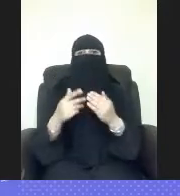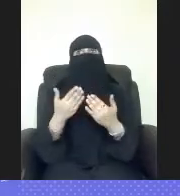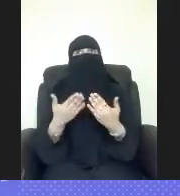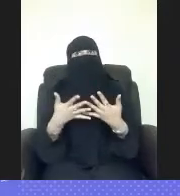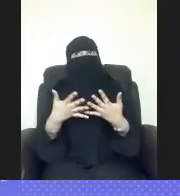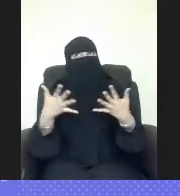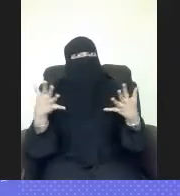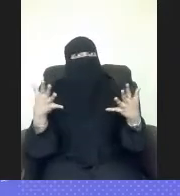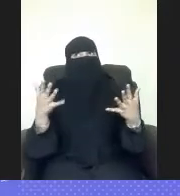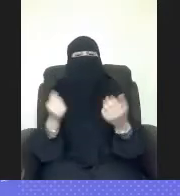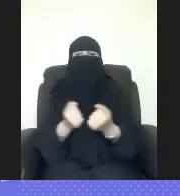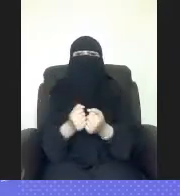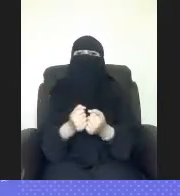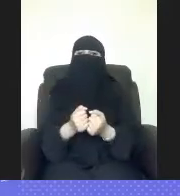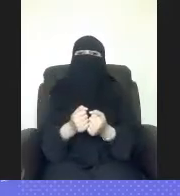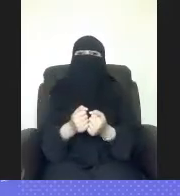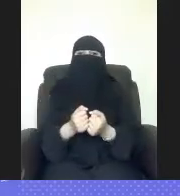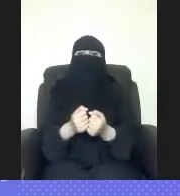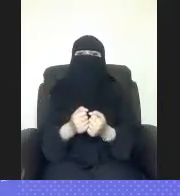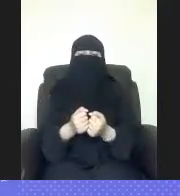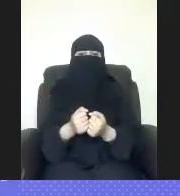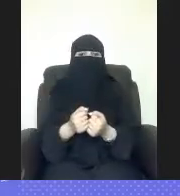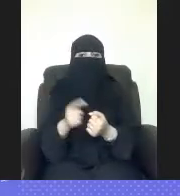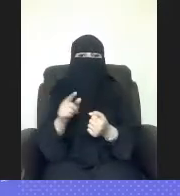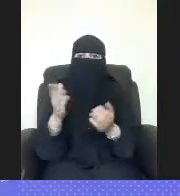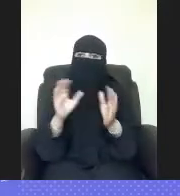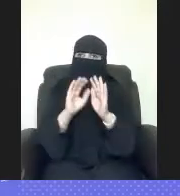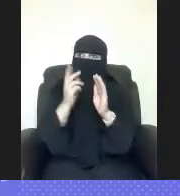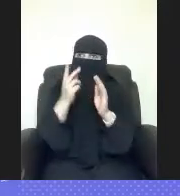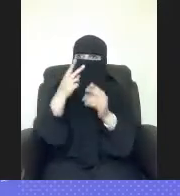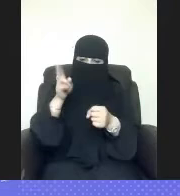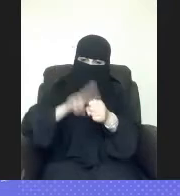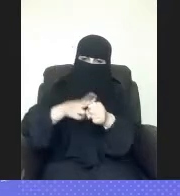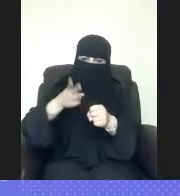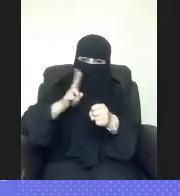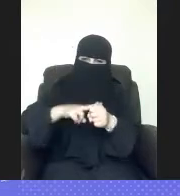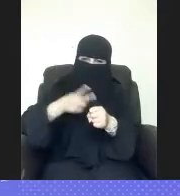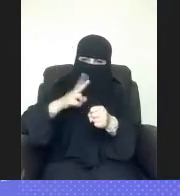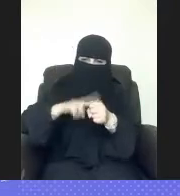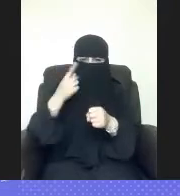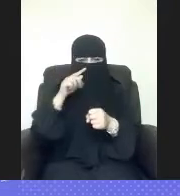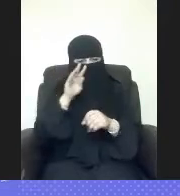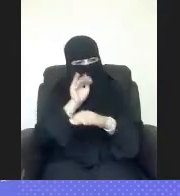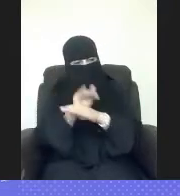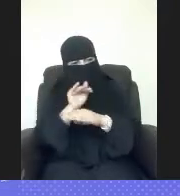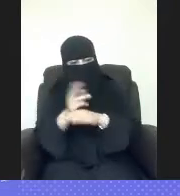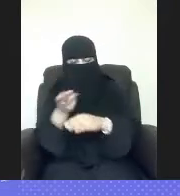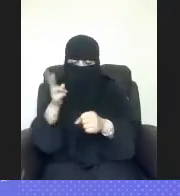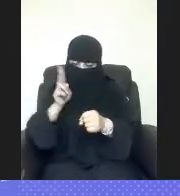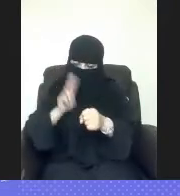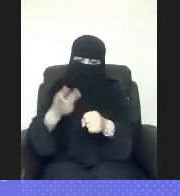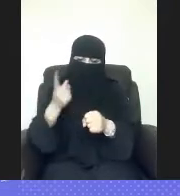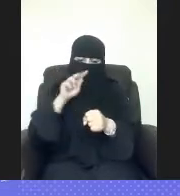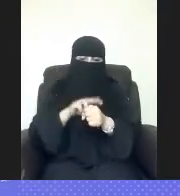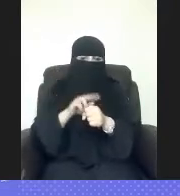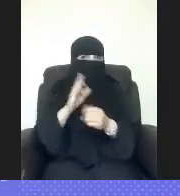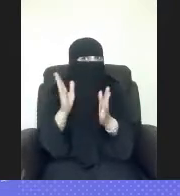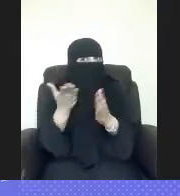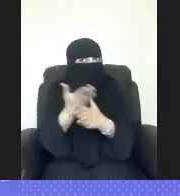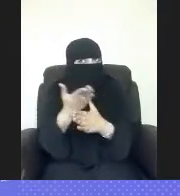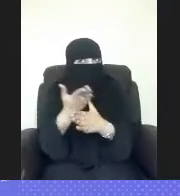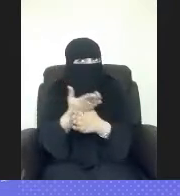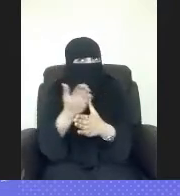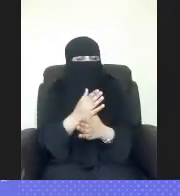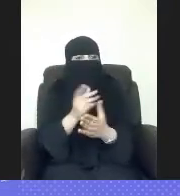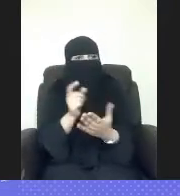موعد المحاضرة في الفصل الدراسي، وبالتالي استغلال وقت المحاضرة لتطبيق المفاهيم وحل المسائل والتركيز على